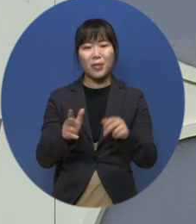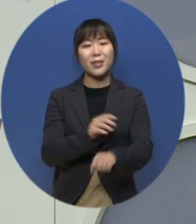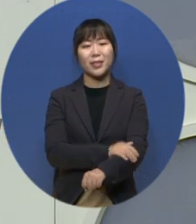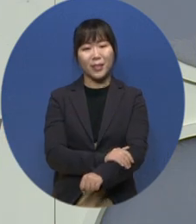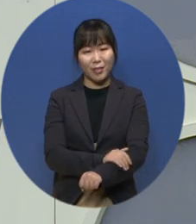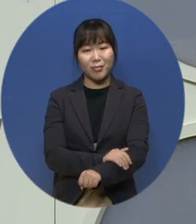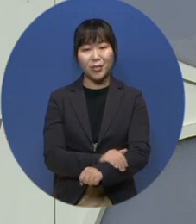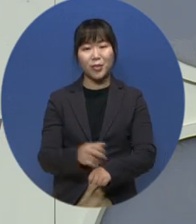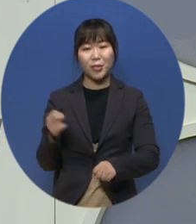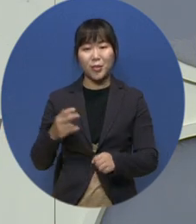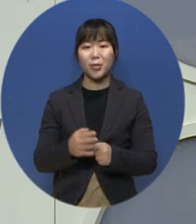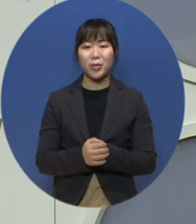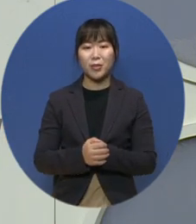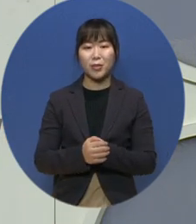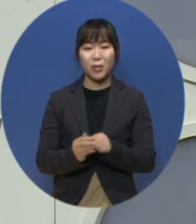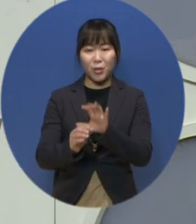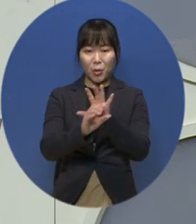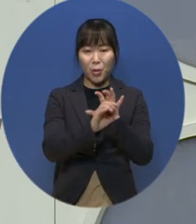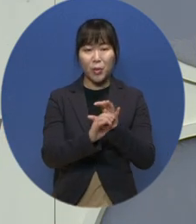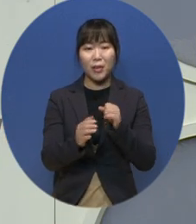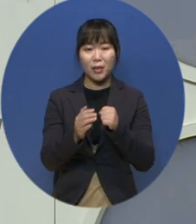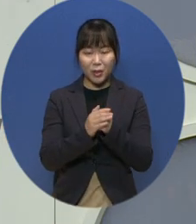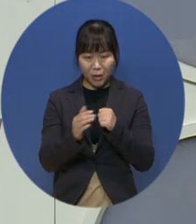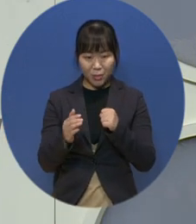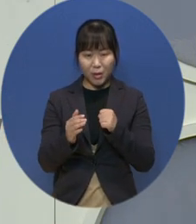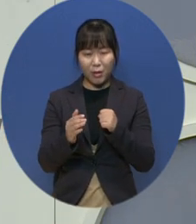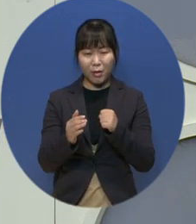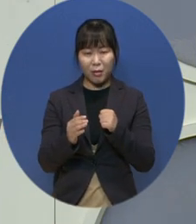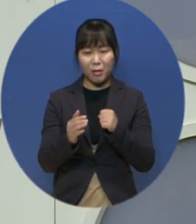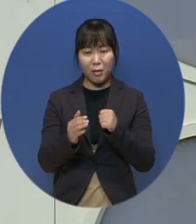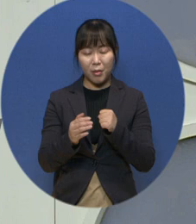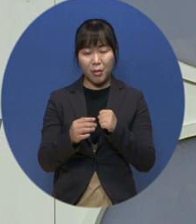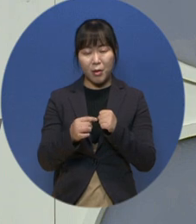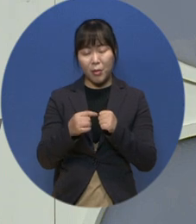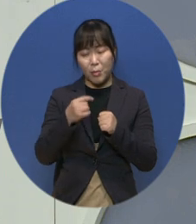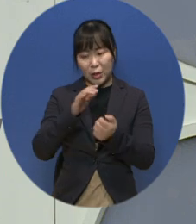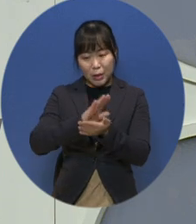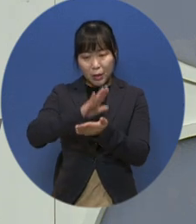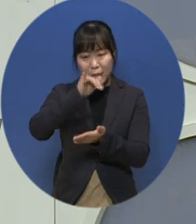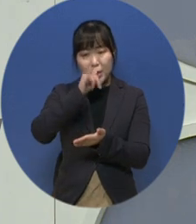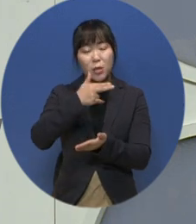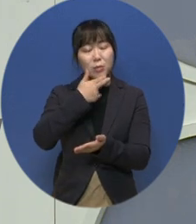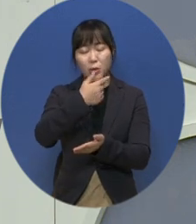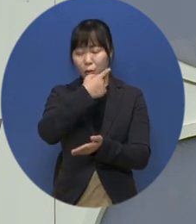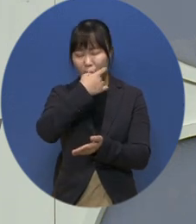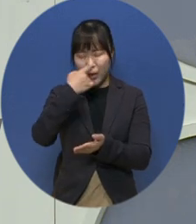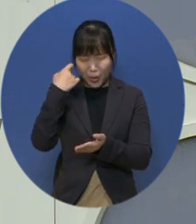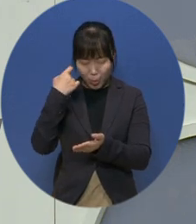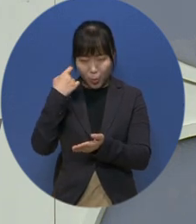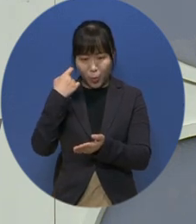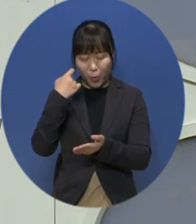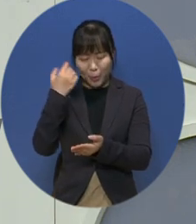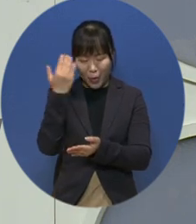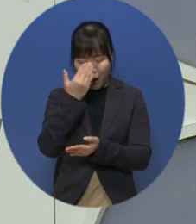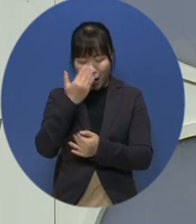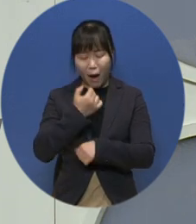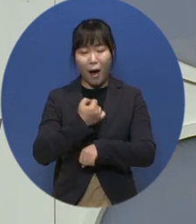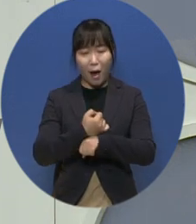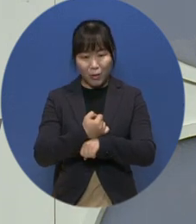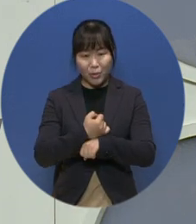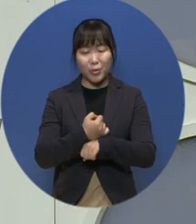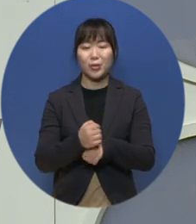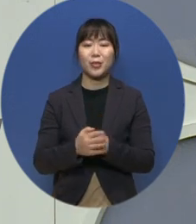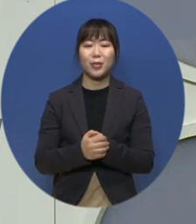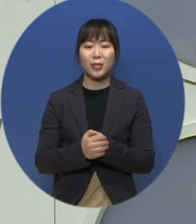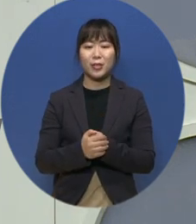나오고 그다음에 코로나 때문에 이제 들어가실 때 발열 체크에서부터 다 충분히 저걸 받으시고